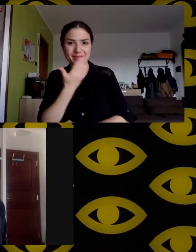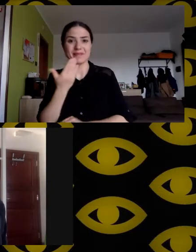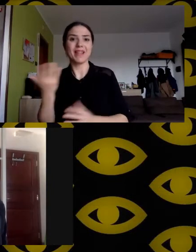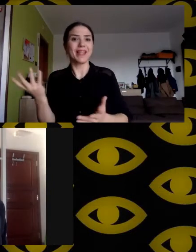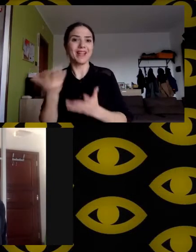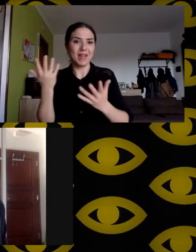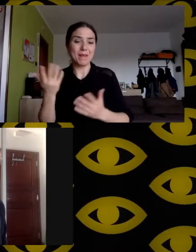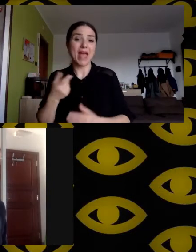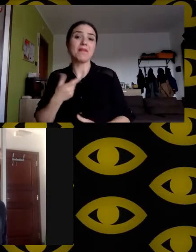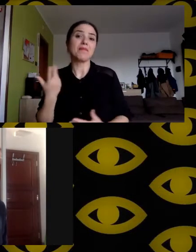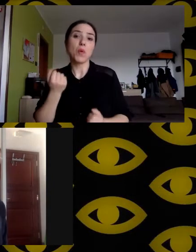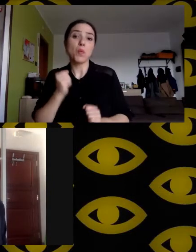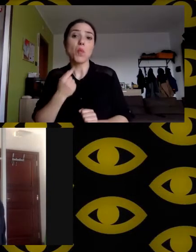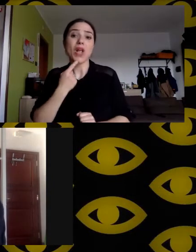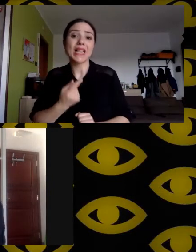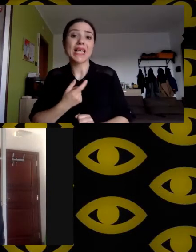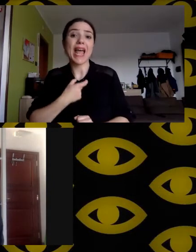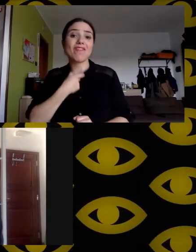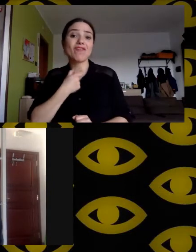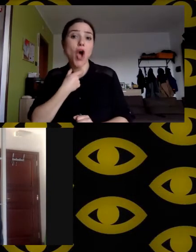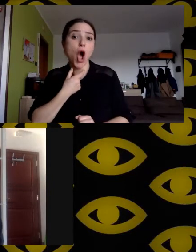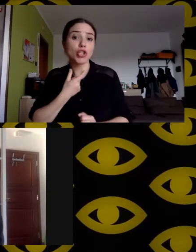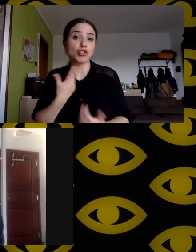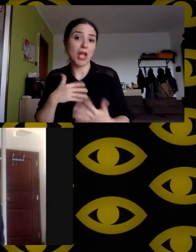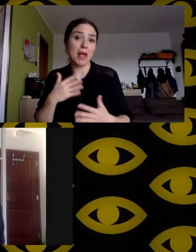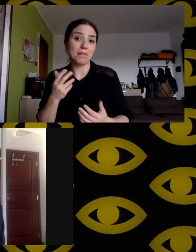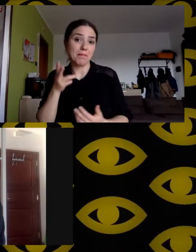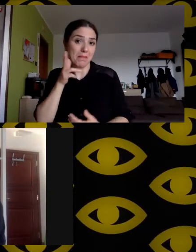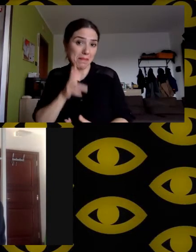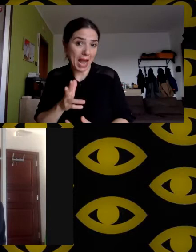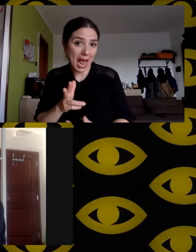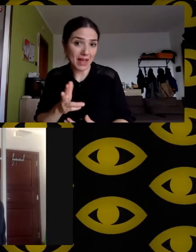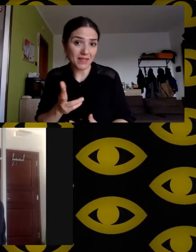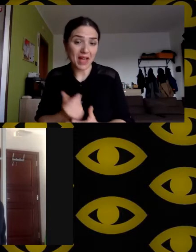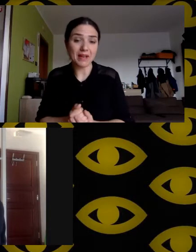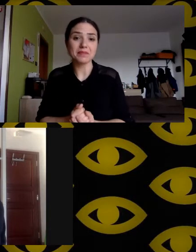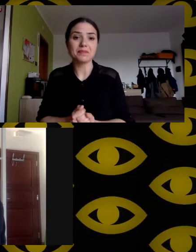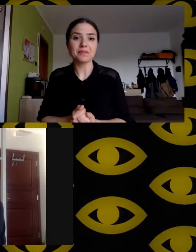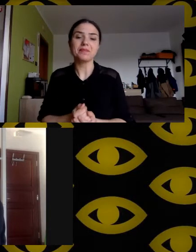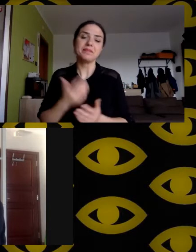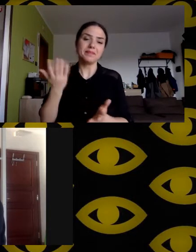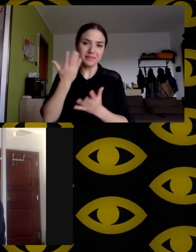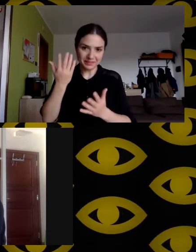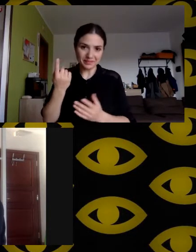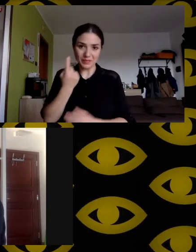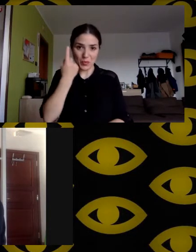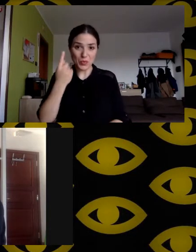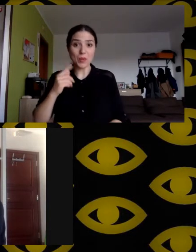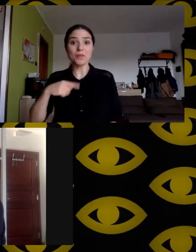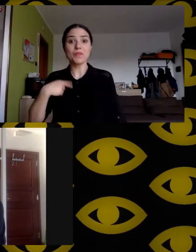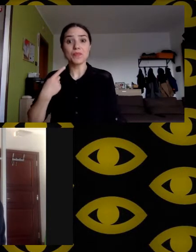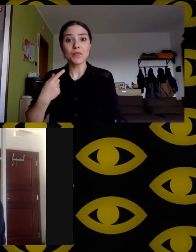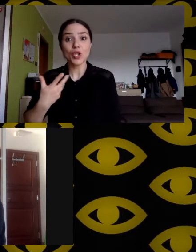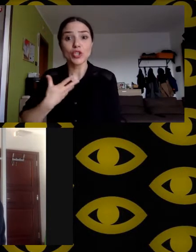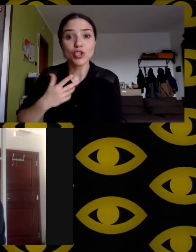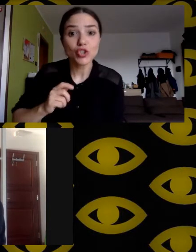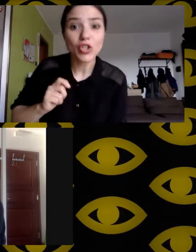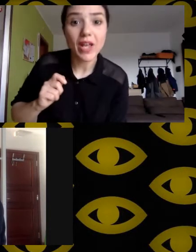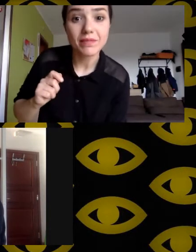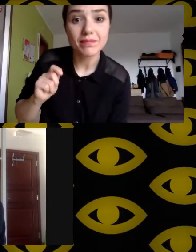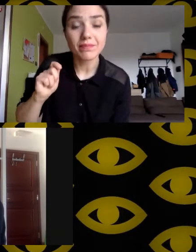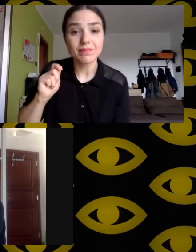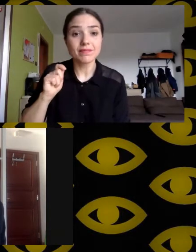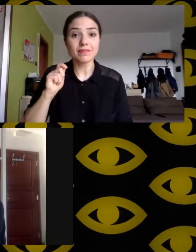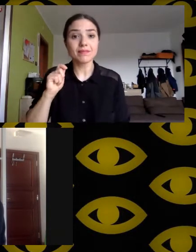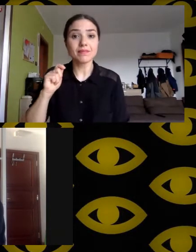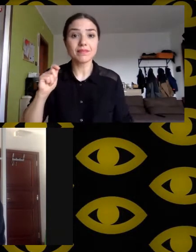dire la voce è una dote naturale, però non è vero, perché comunque bisogna interpretare, eccetera, eccetera. Ma poi c'è un medagliere